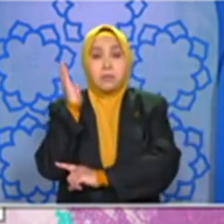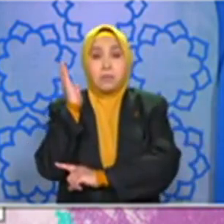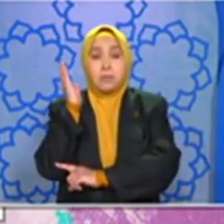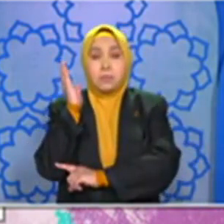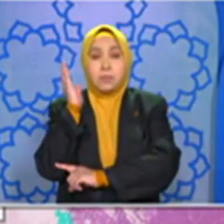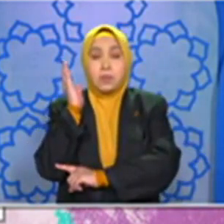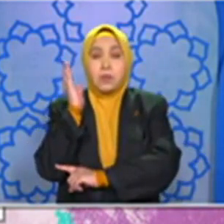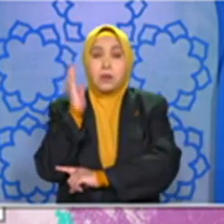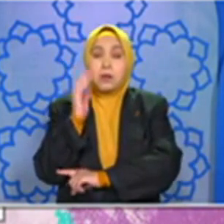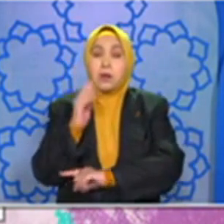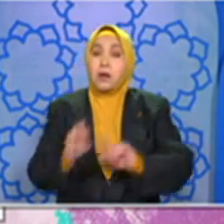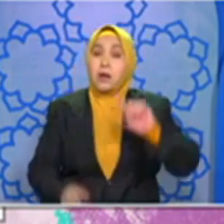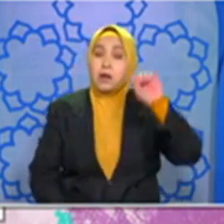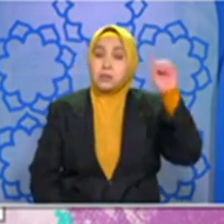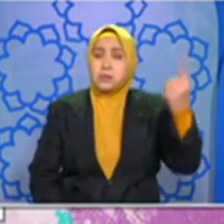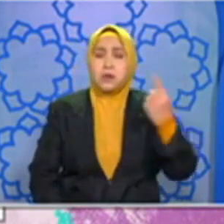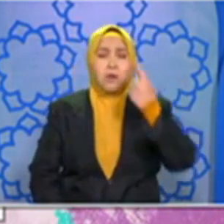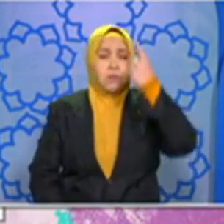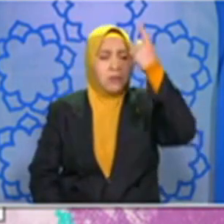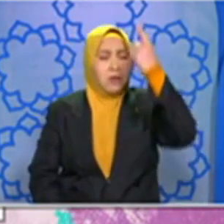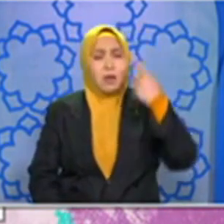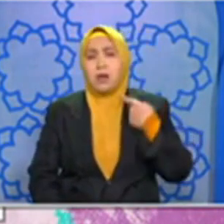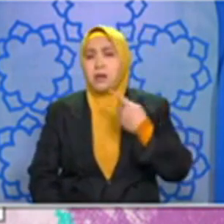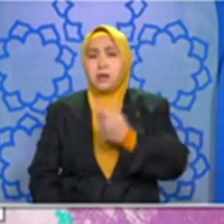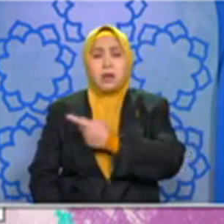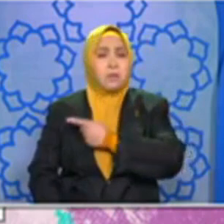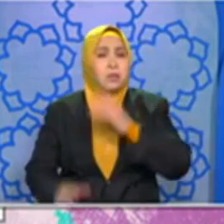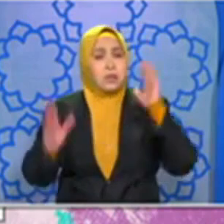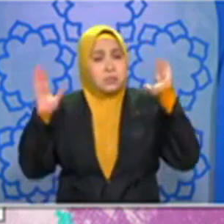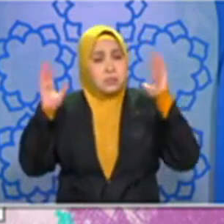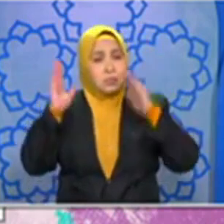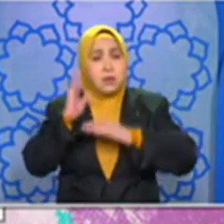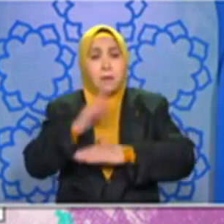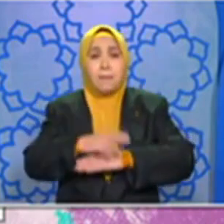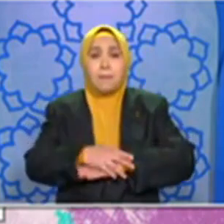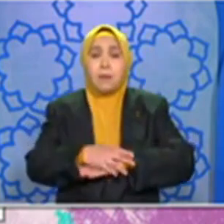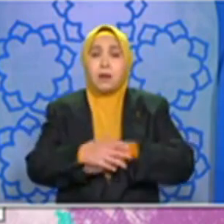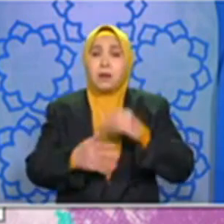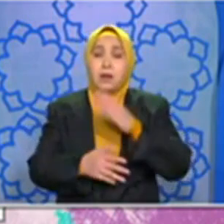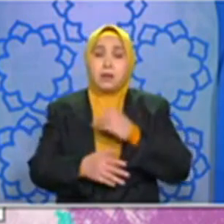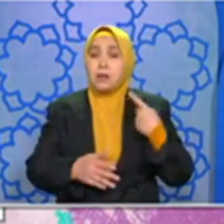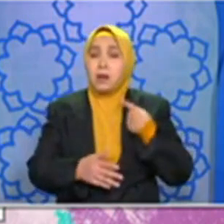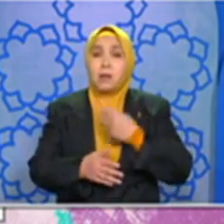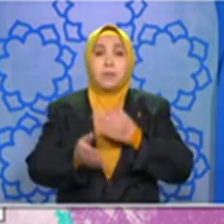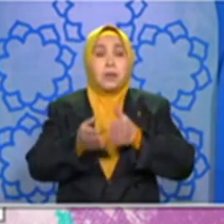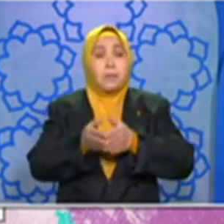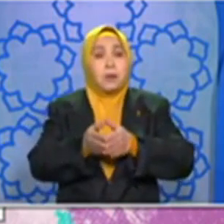الدين، إياك نعبد وإياك